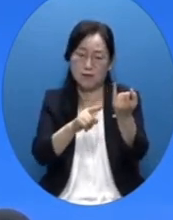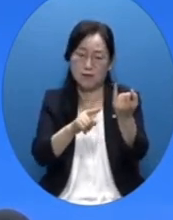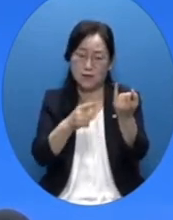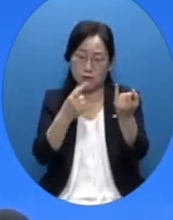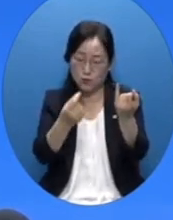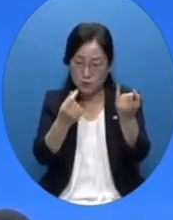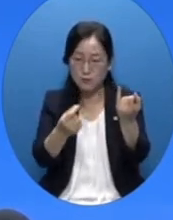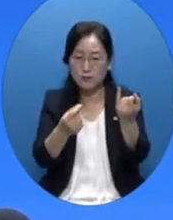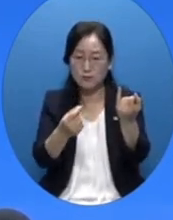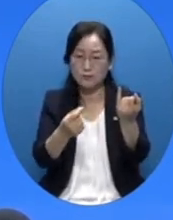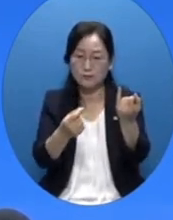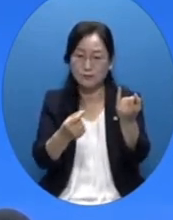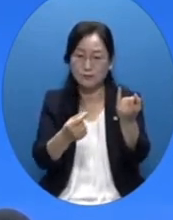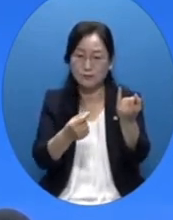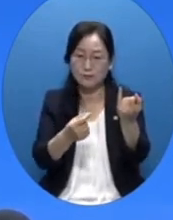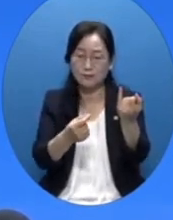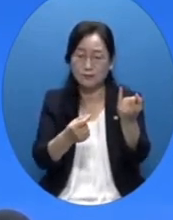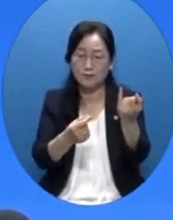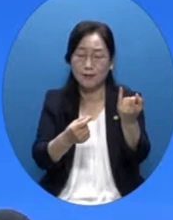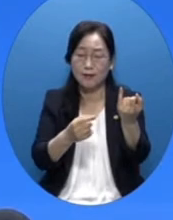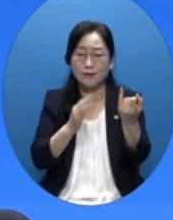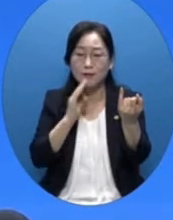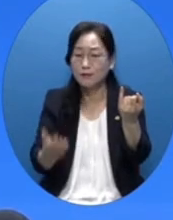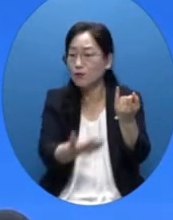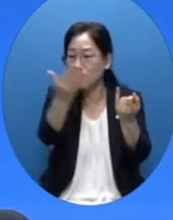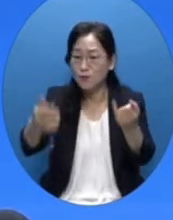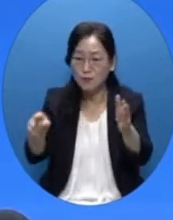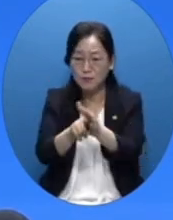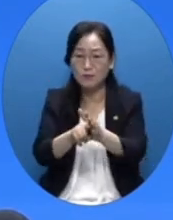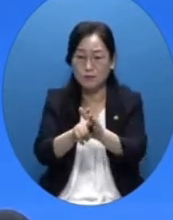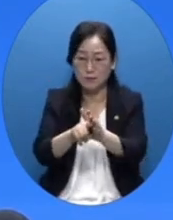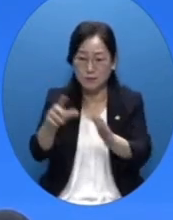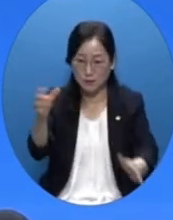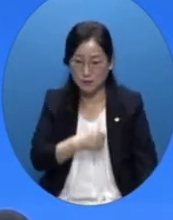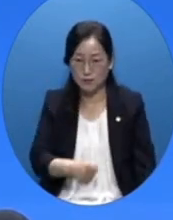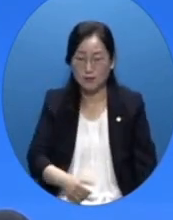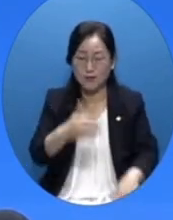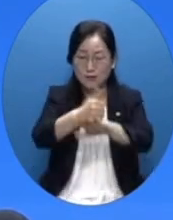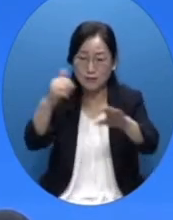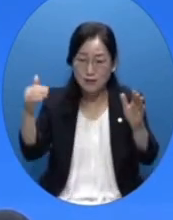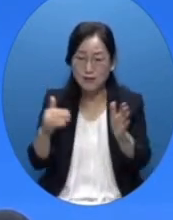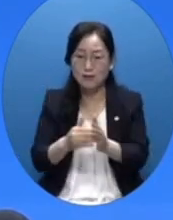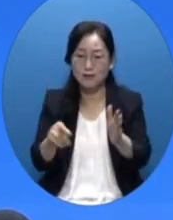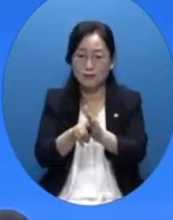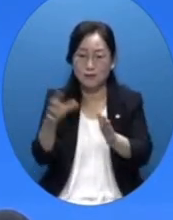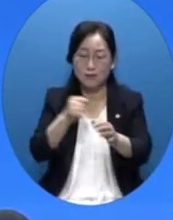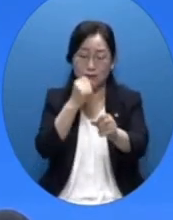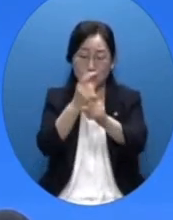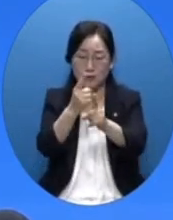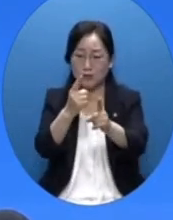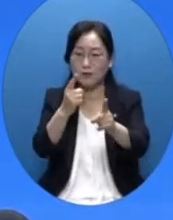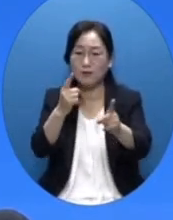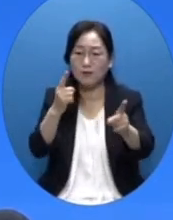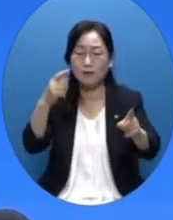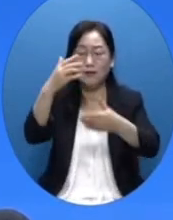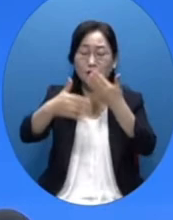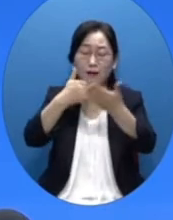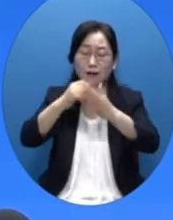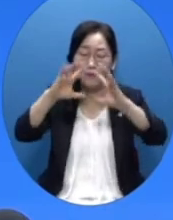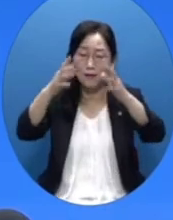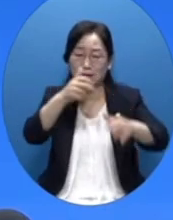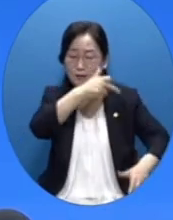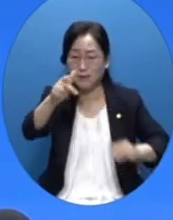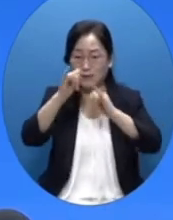이 귀한 시인처럼 여러분 모두가 믿음 지키고 강아지 믿음으로 승리해서 한 나라의 큰